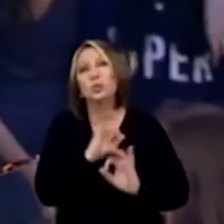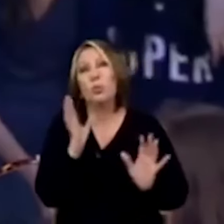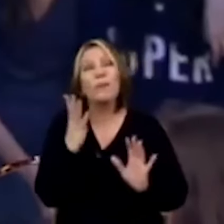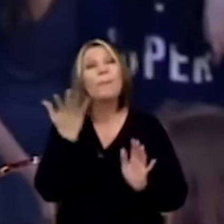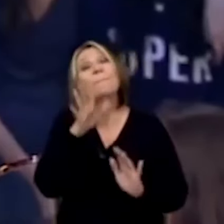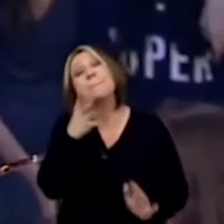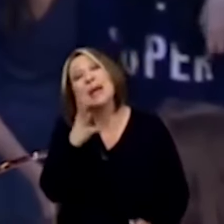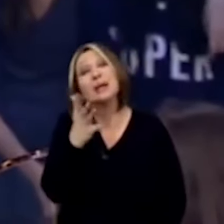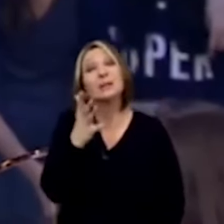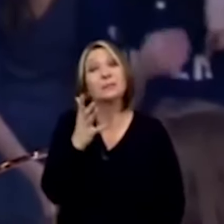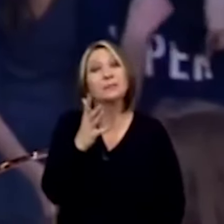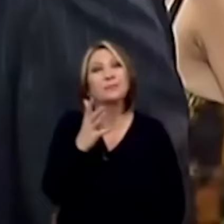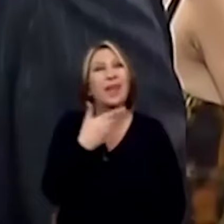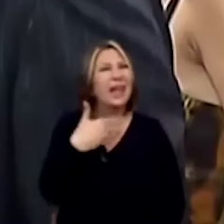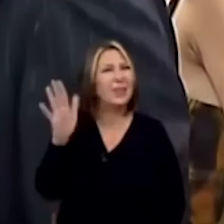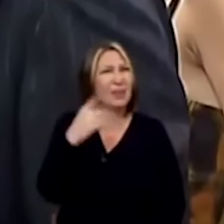deseler